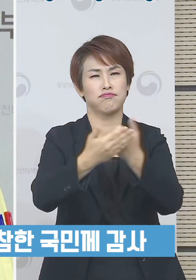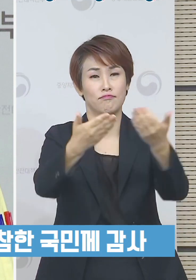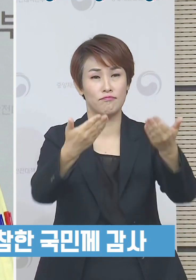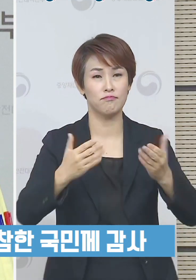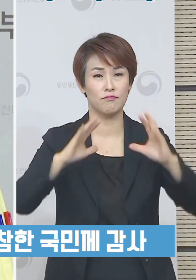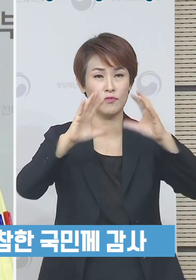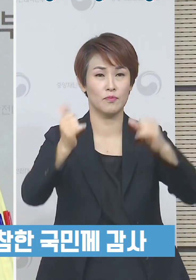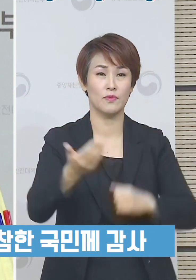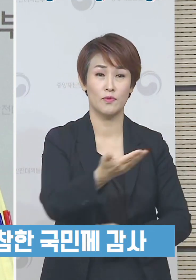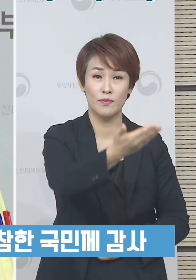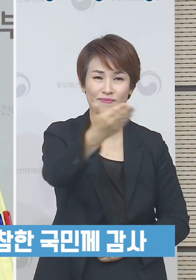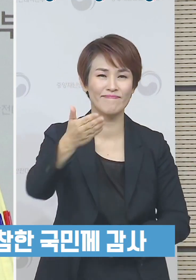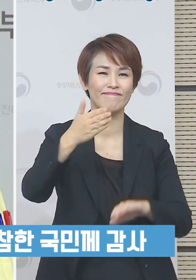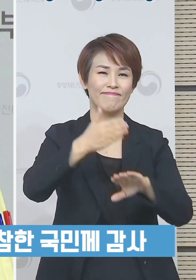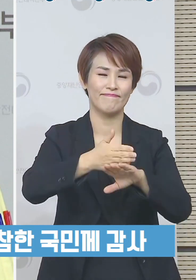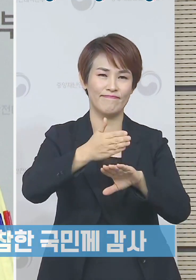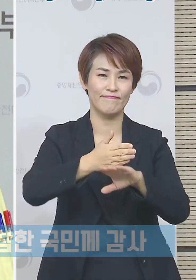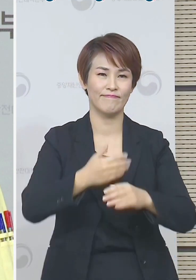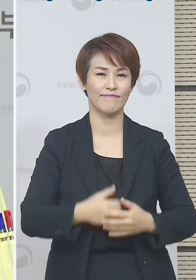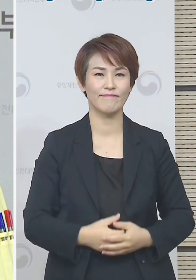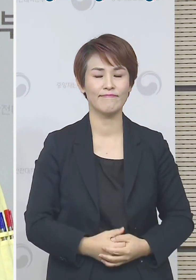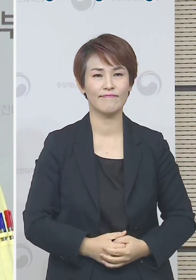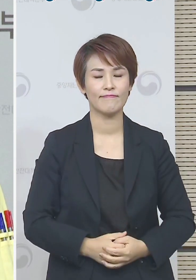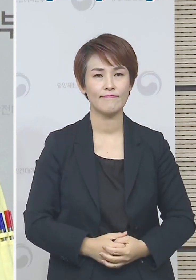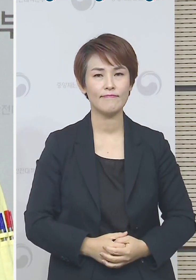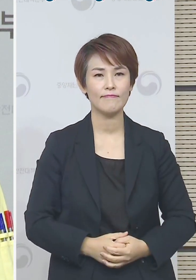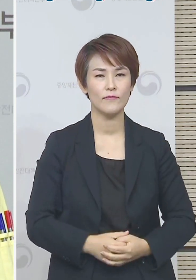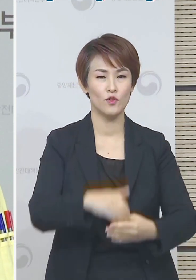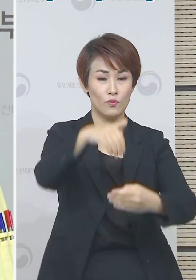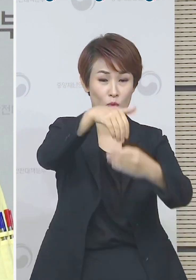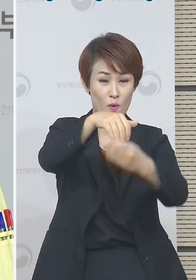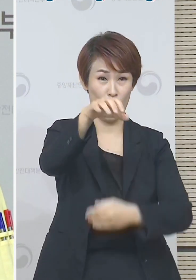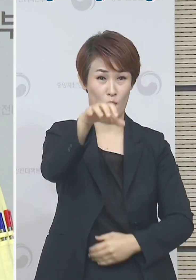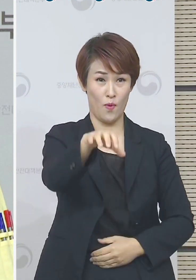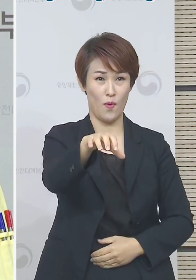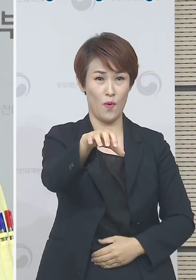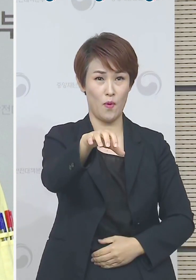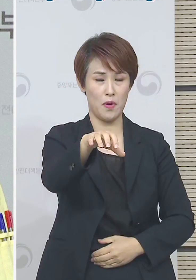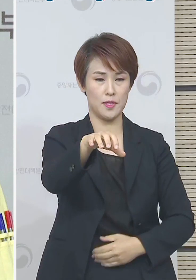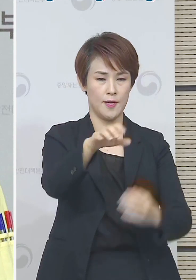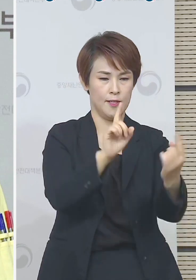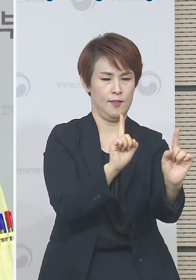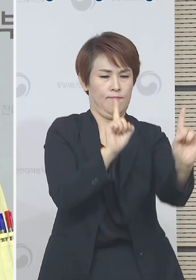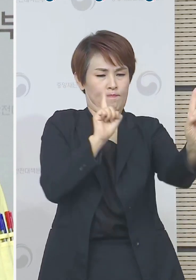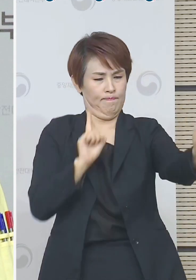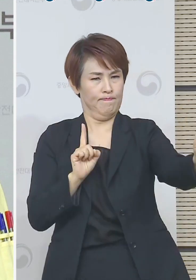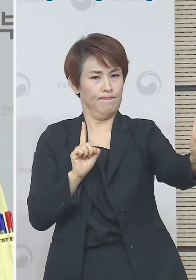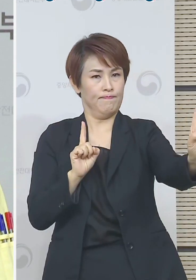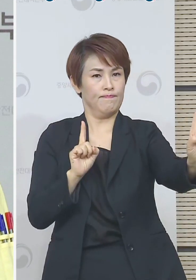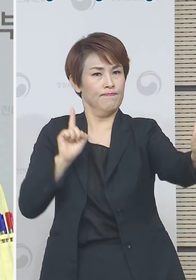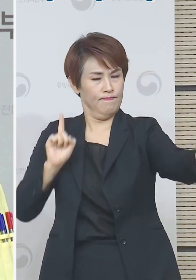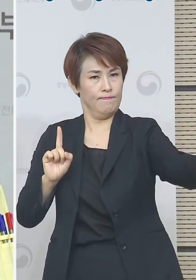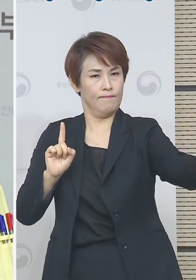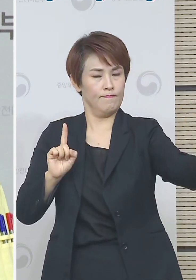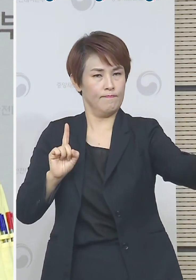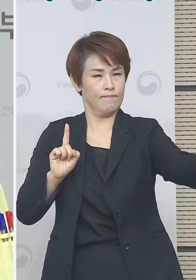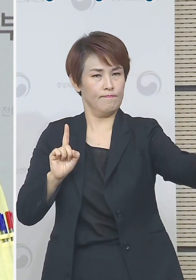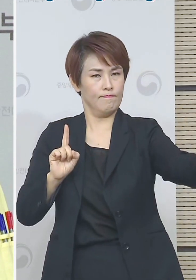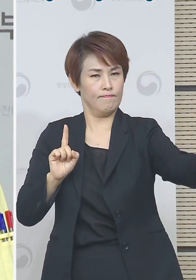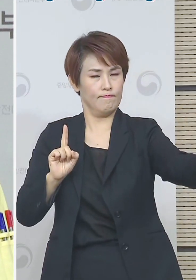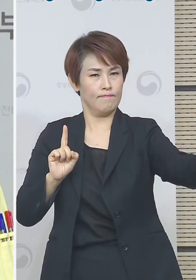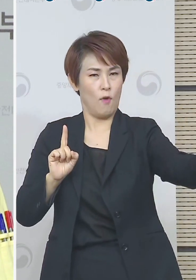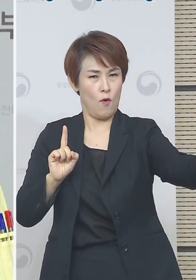모든 국민 여러분께 감사드립니다. 투표장에서 1, 2m의 거리를 두고 차분히 줄을